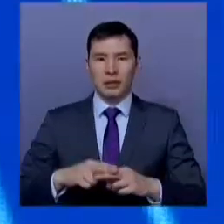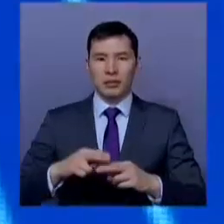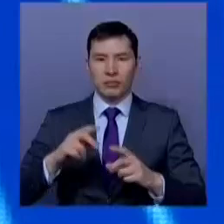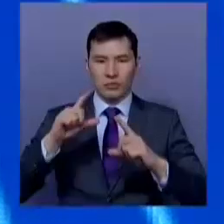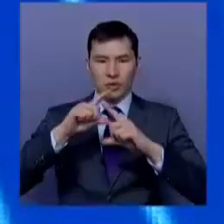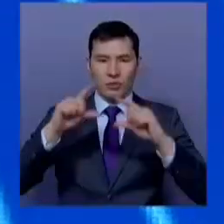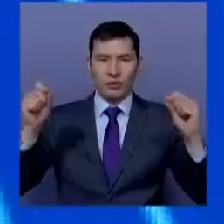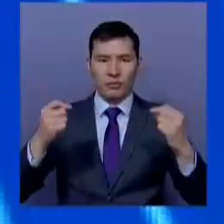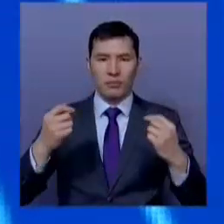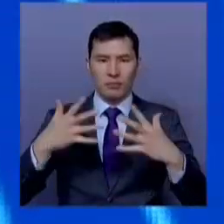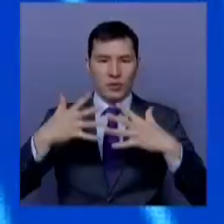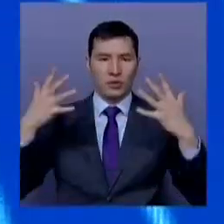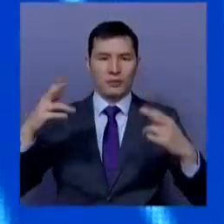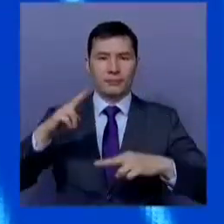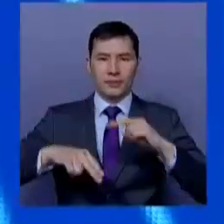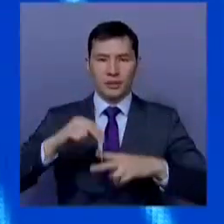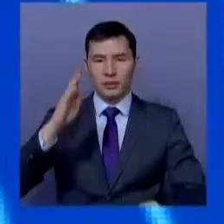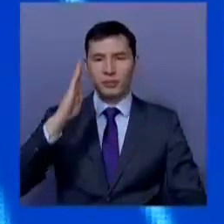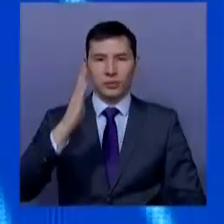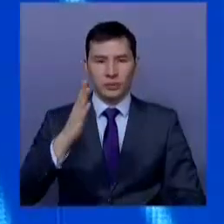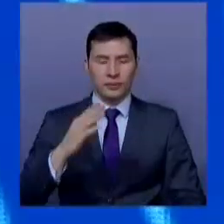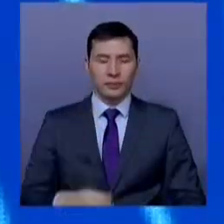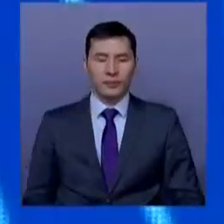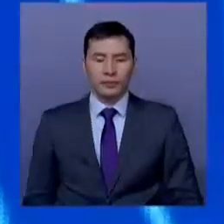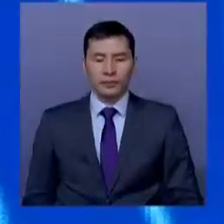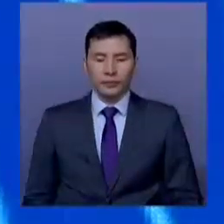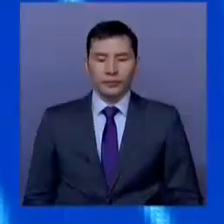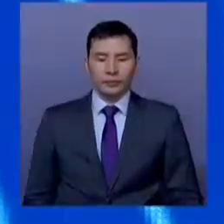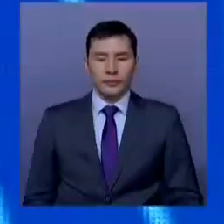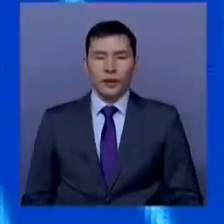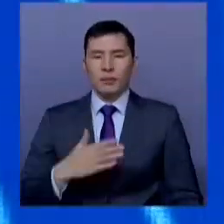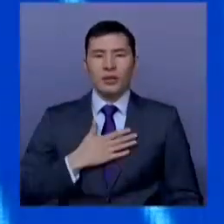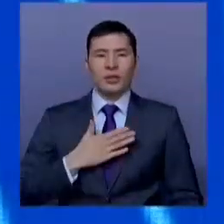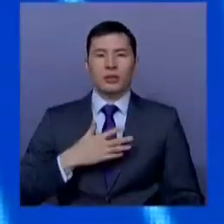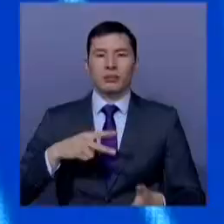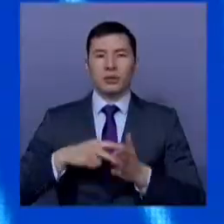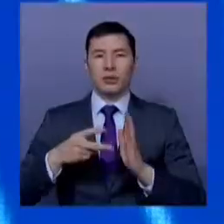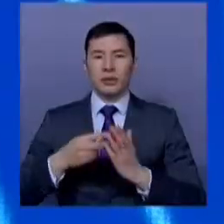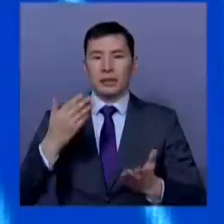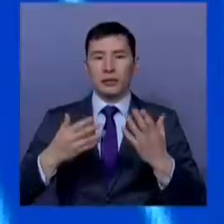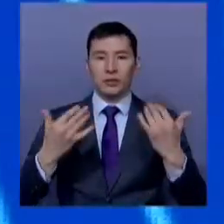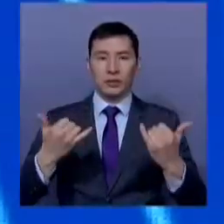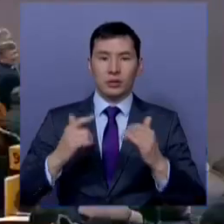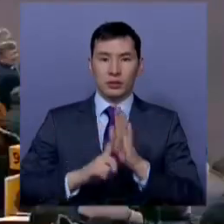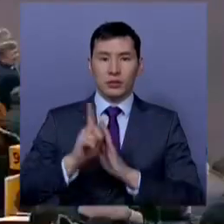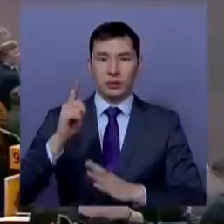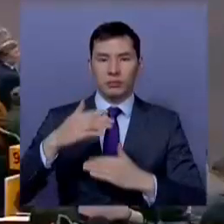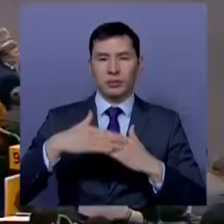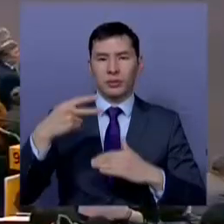мектеп соғылуын бастайын деп жатыр. Біздің жоспарымыз биыл бастасақ, сол